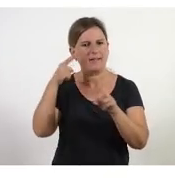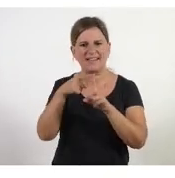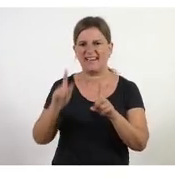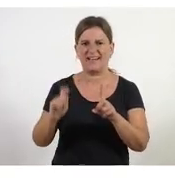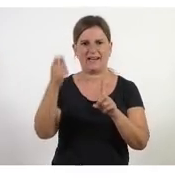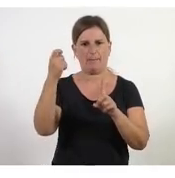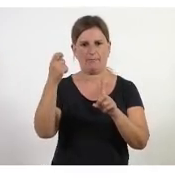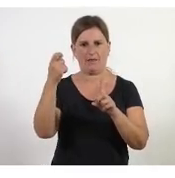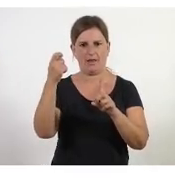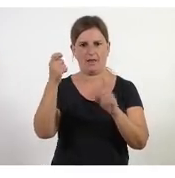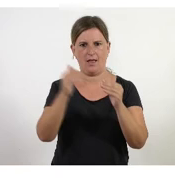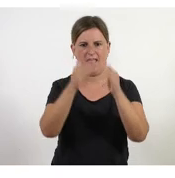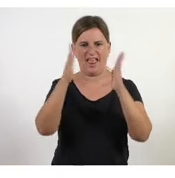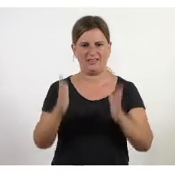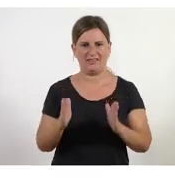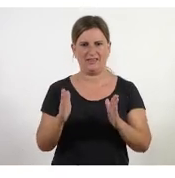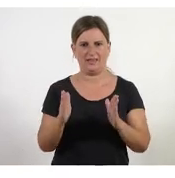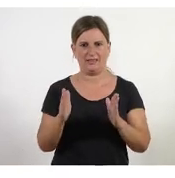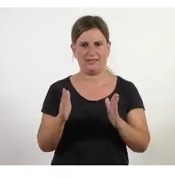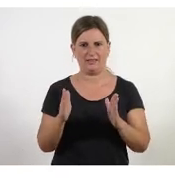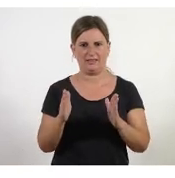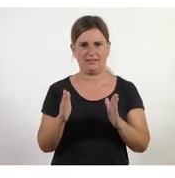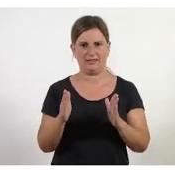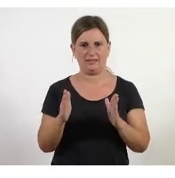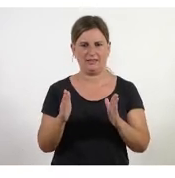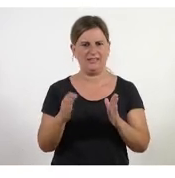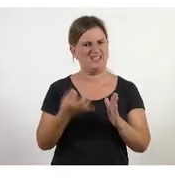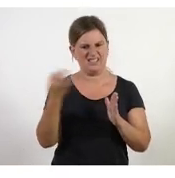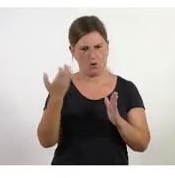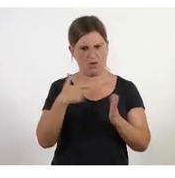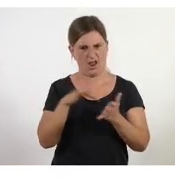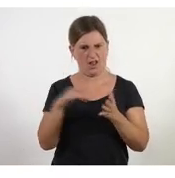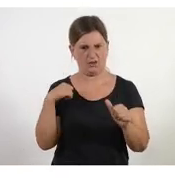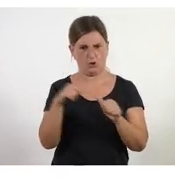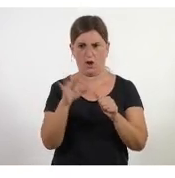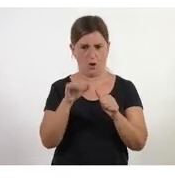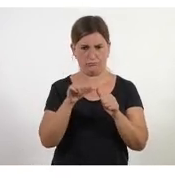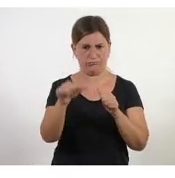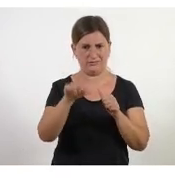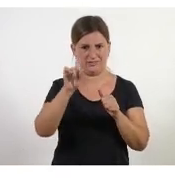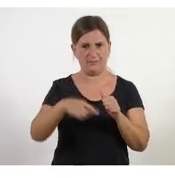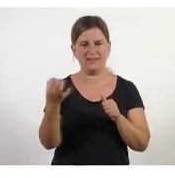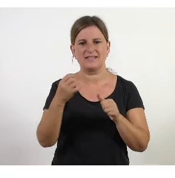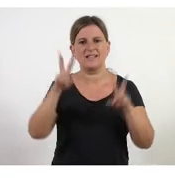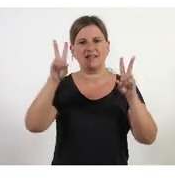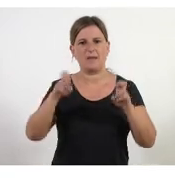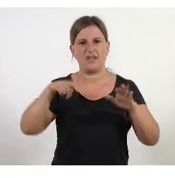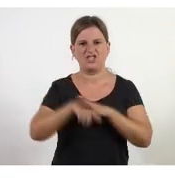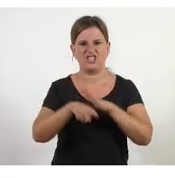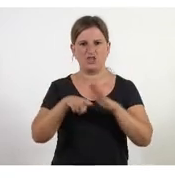entitat es trobarà, s'ha trobat i inclús encara pot estar lidiant, que és el tema de la gestió de